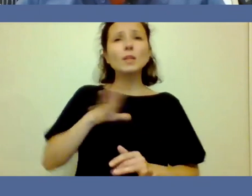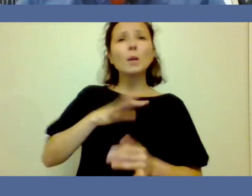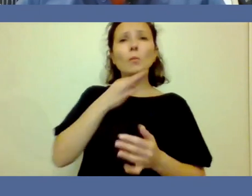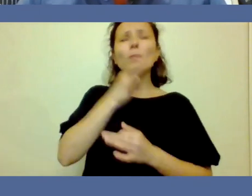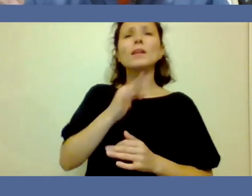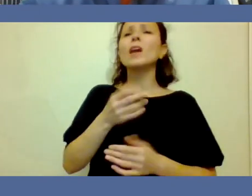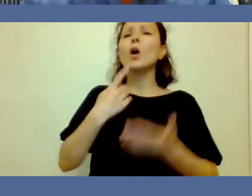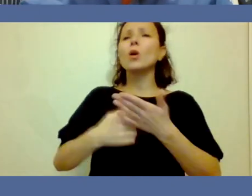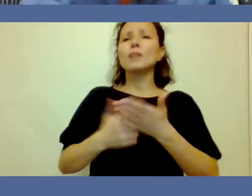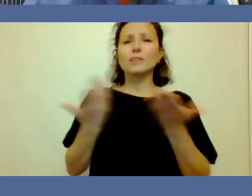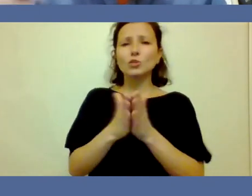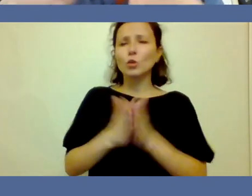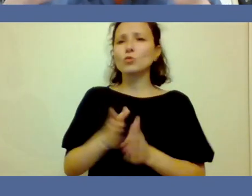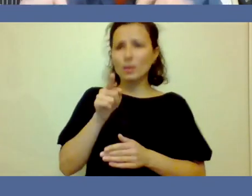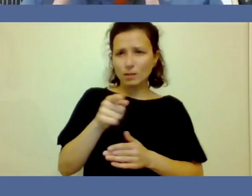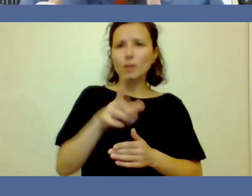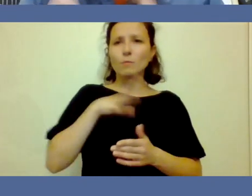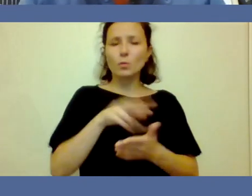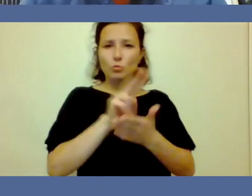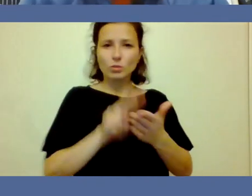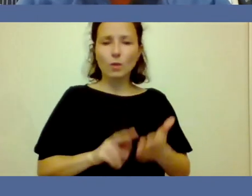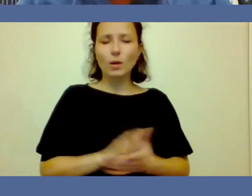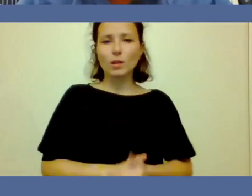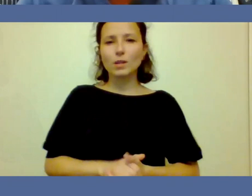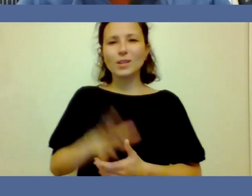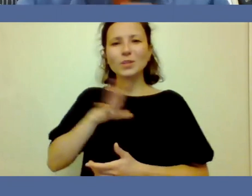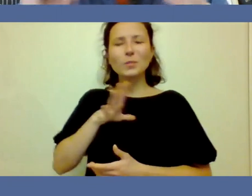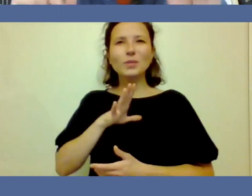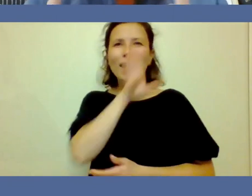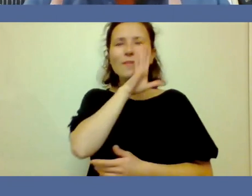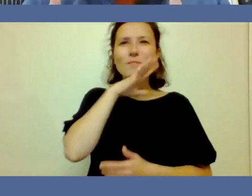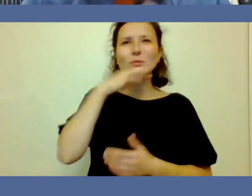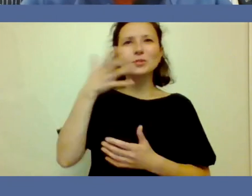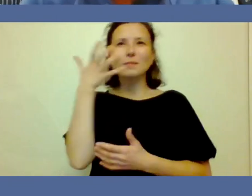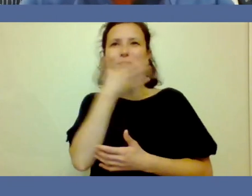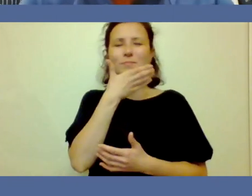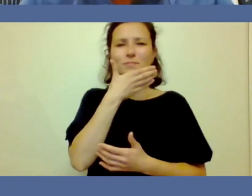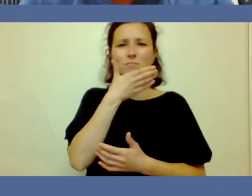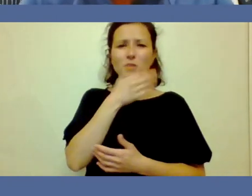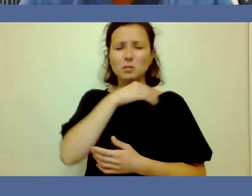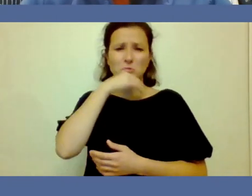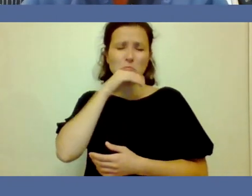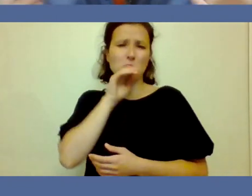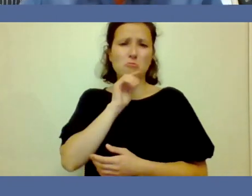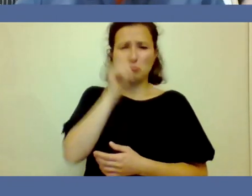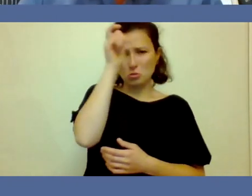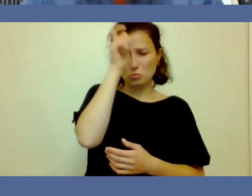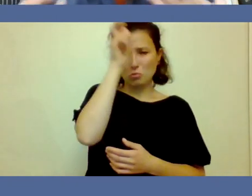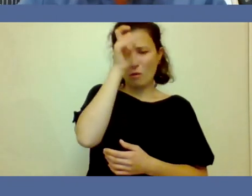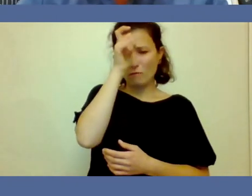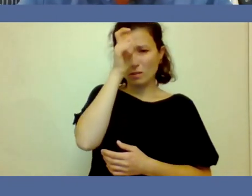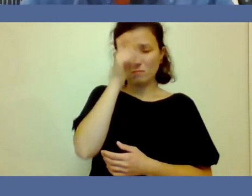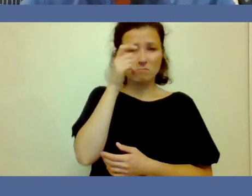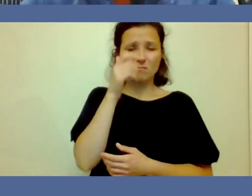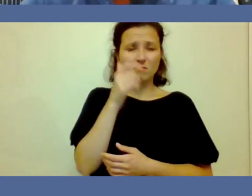Bonda? I tutaj taki był taki emotikon smutnego człowieka, który nie dowiedział się,